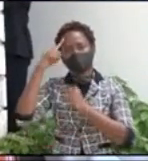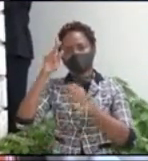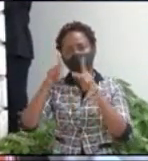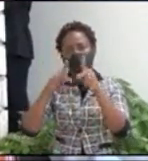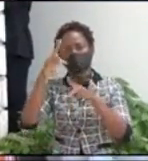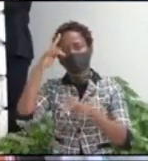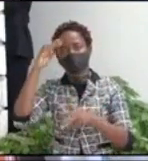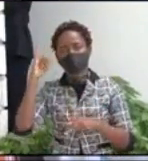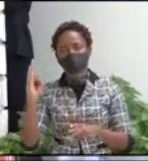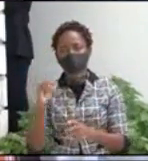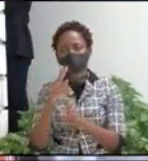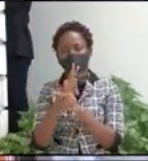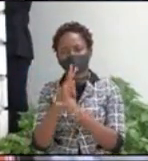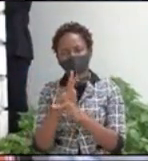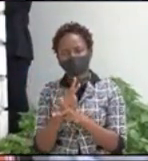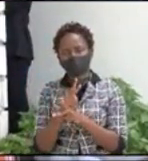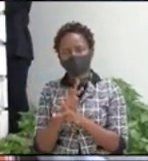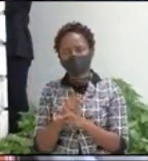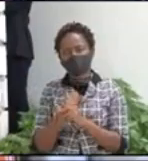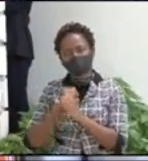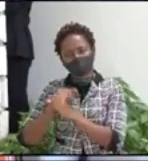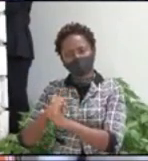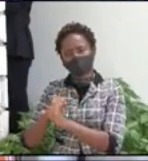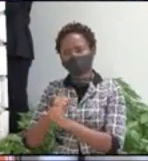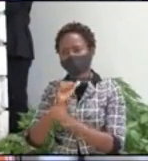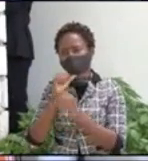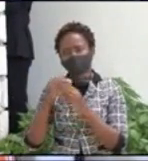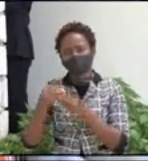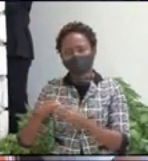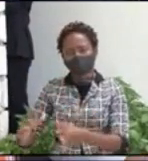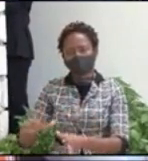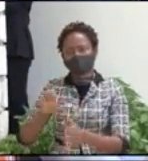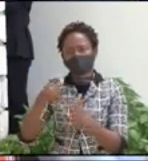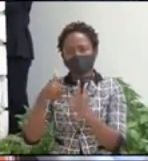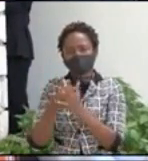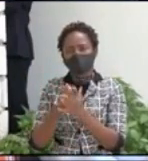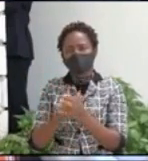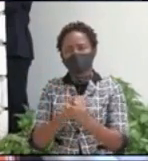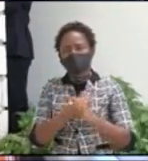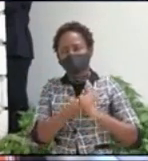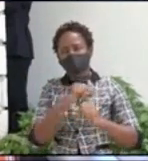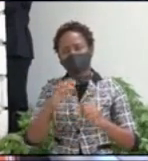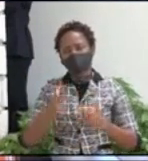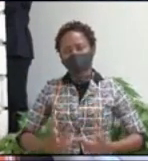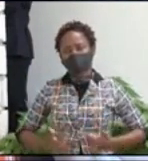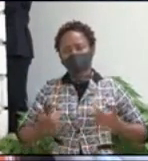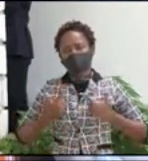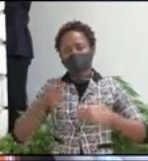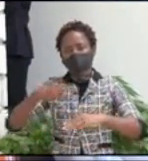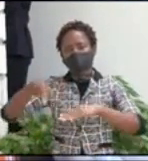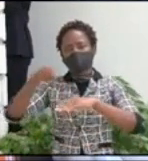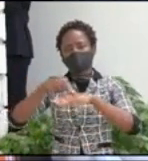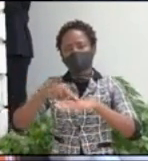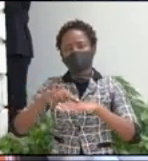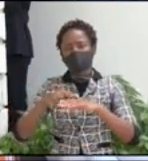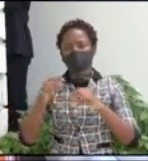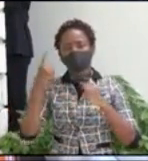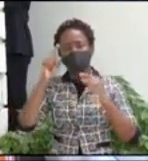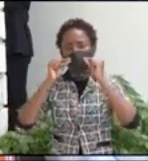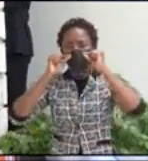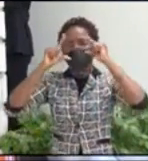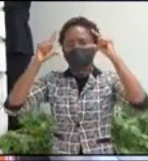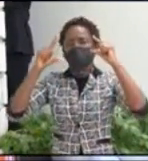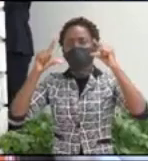Ça veut dire Kembe fait m'balague, moi-même, toute force vive nation, nous dit nous ressaisissons, nous mettez tête nous